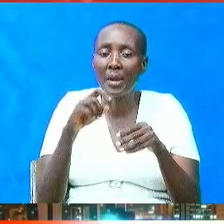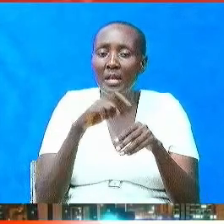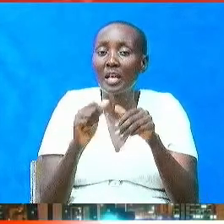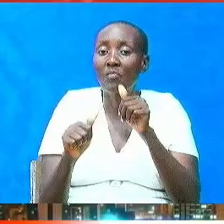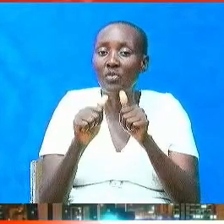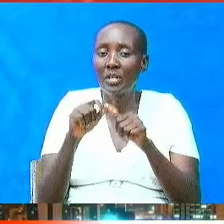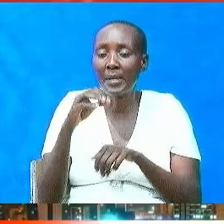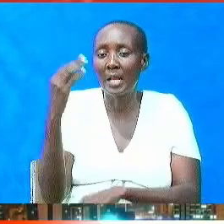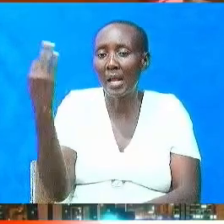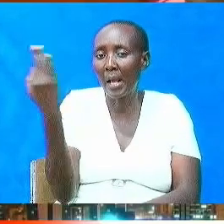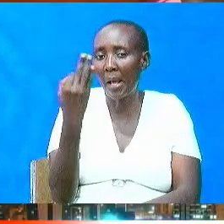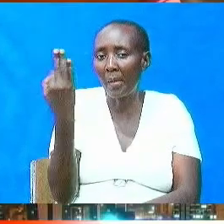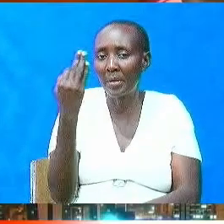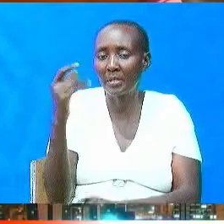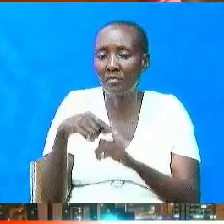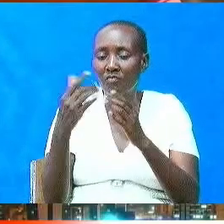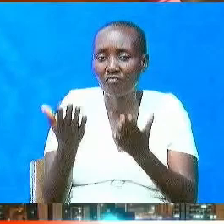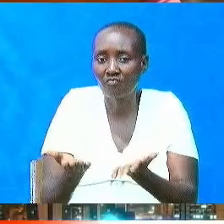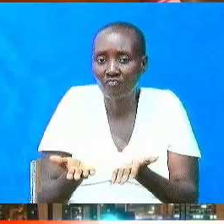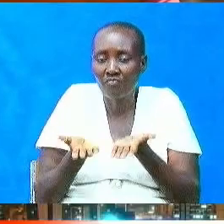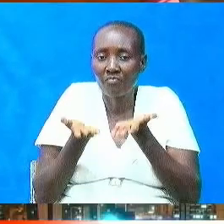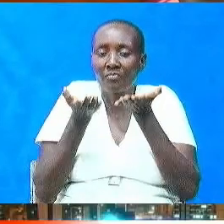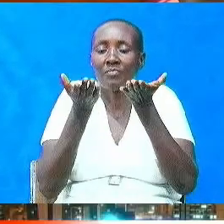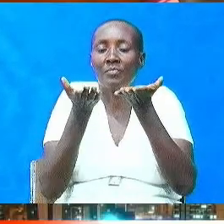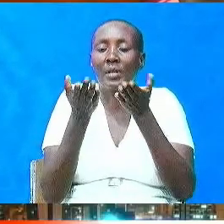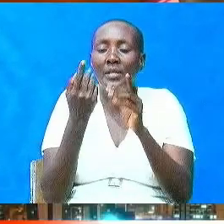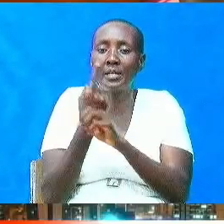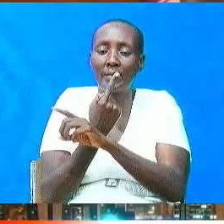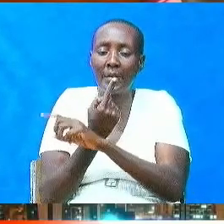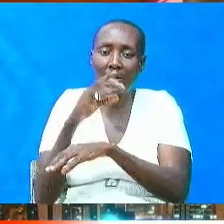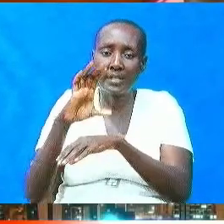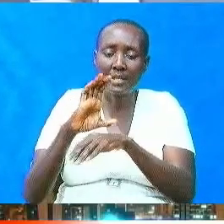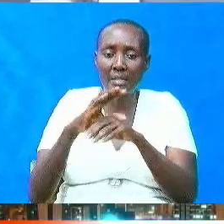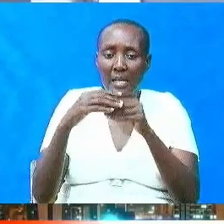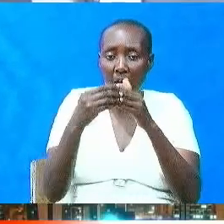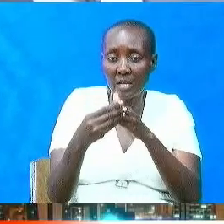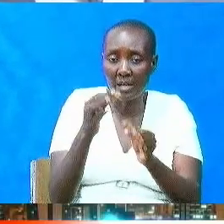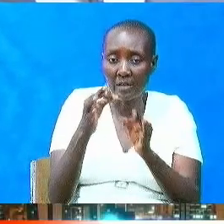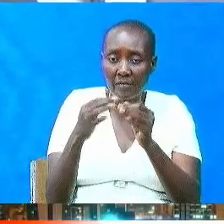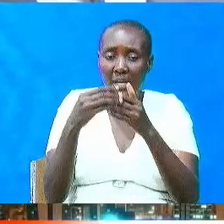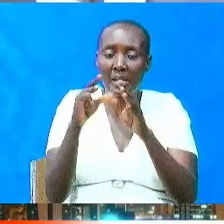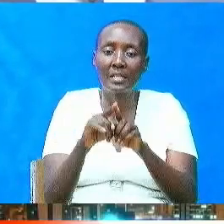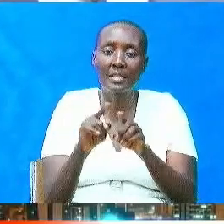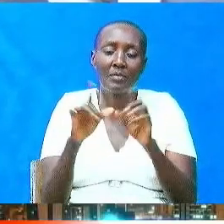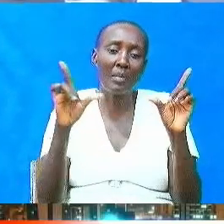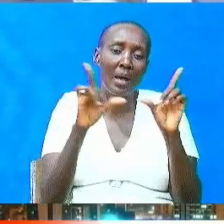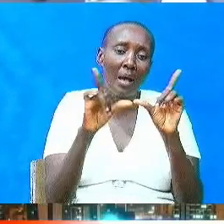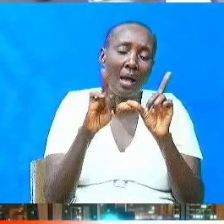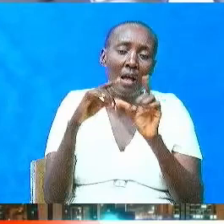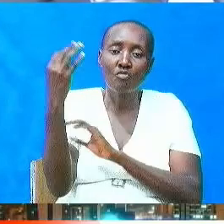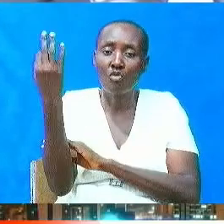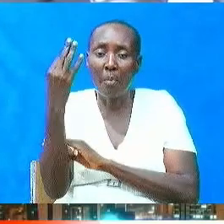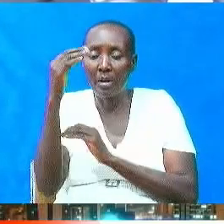wanaopaswa kuhubiri ili kupandishwa cheo viongozi kwenye madhehebu wanayoyaongoza, iwapo viongozi wanapaswa kuwa na vyeti ili kuhubiria